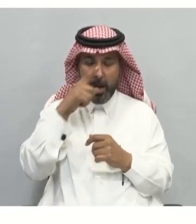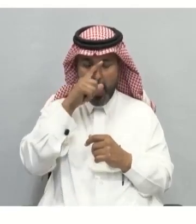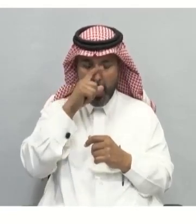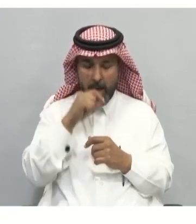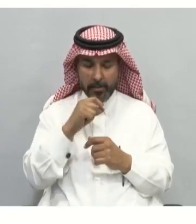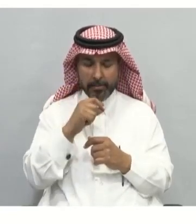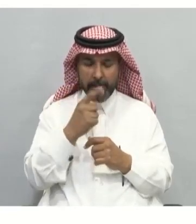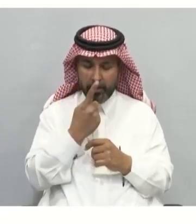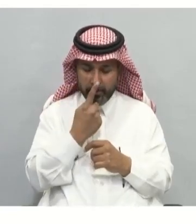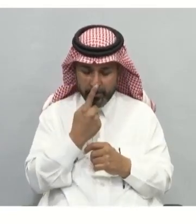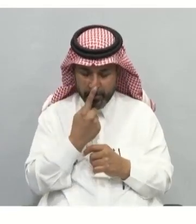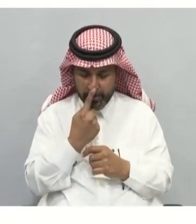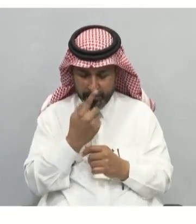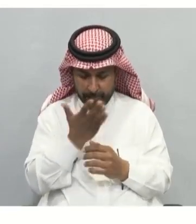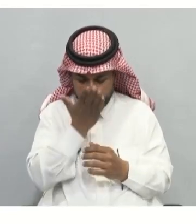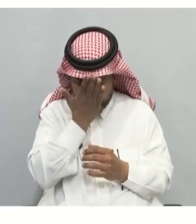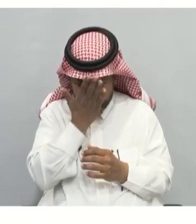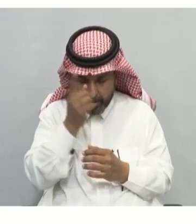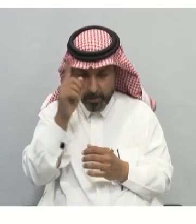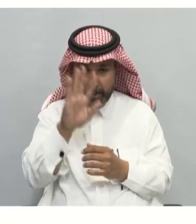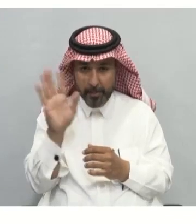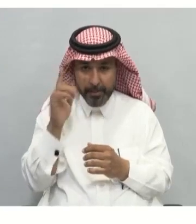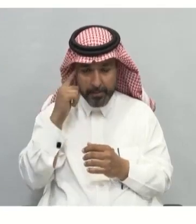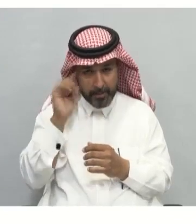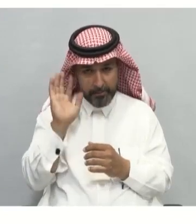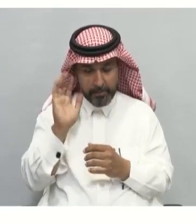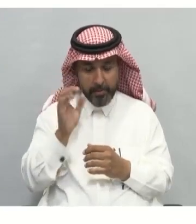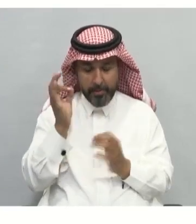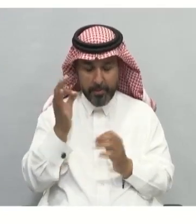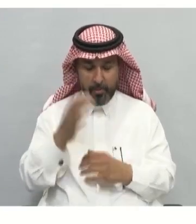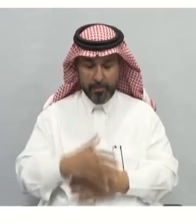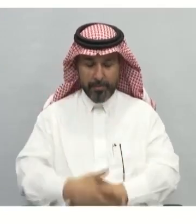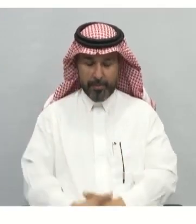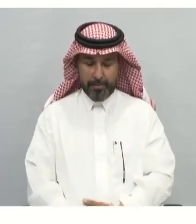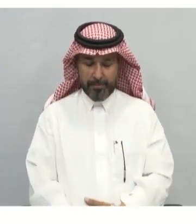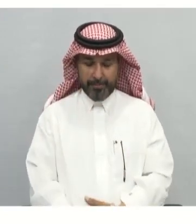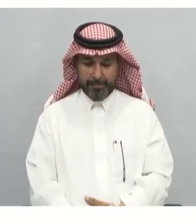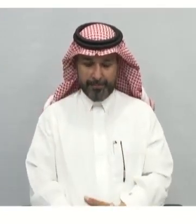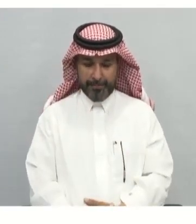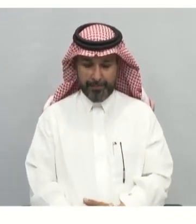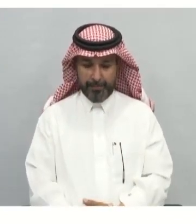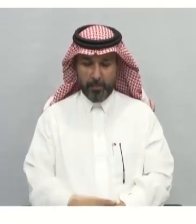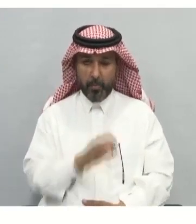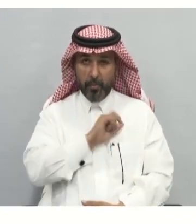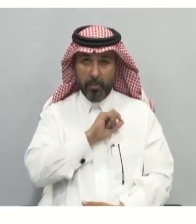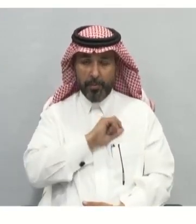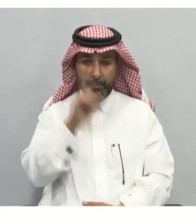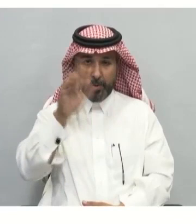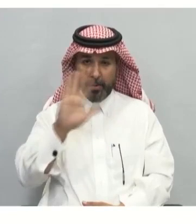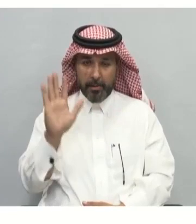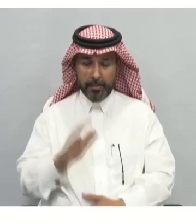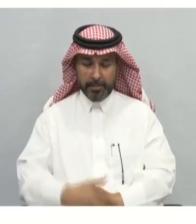الزم عباده بها فالله تعالى الزم عباده بتلكم الفرائض دليل على محبته لها